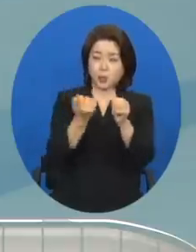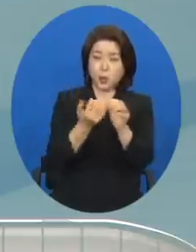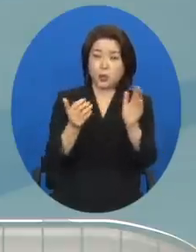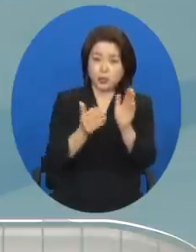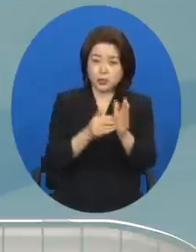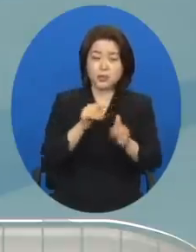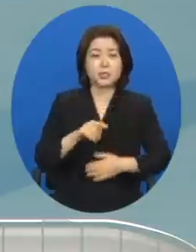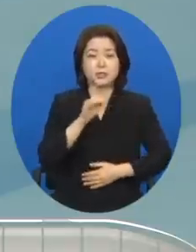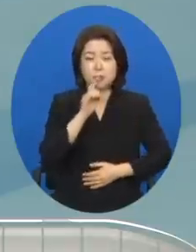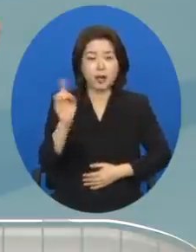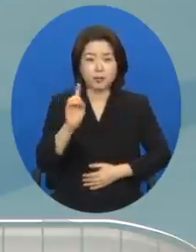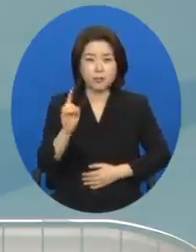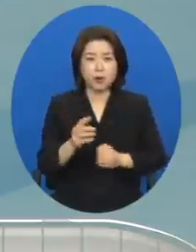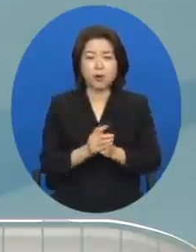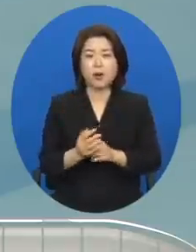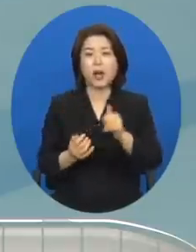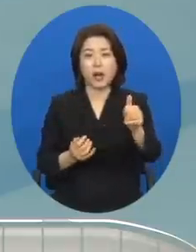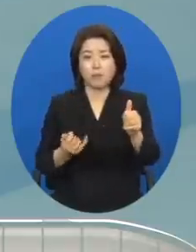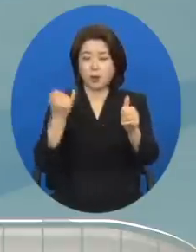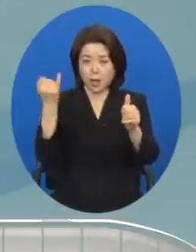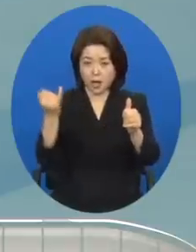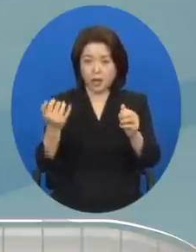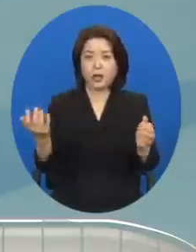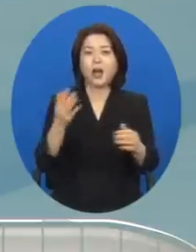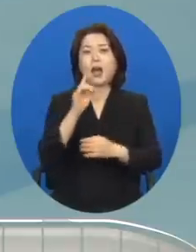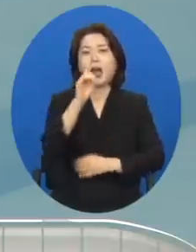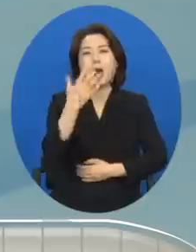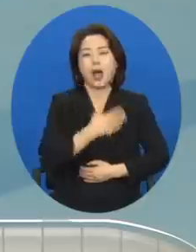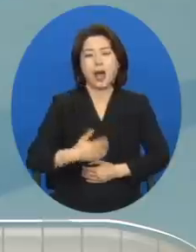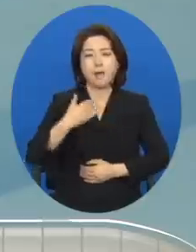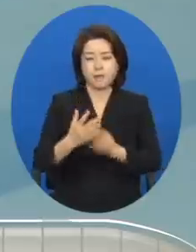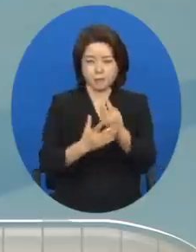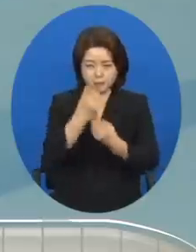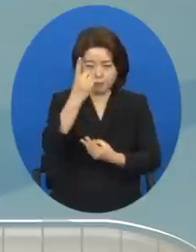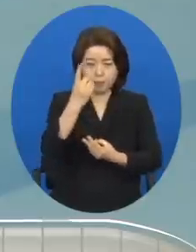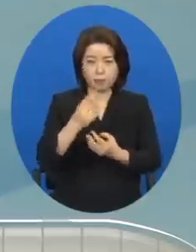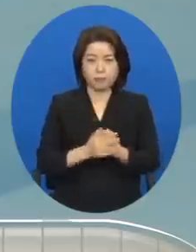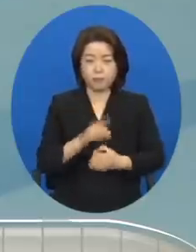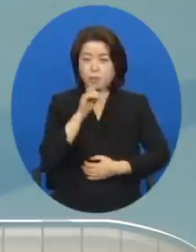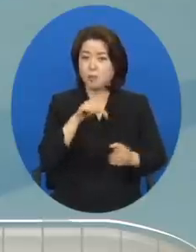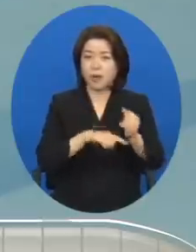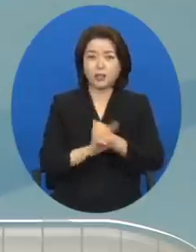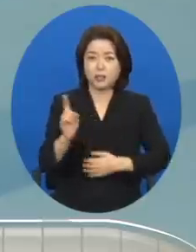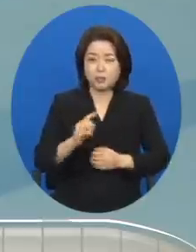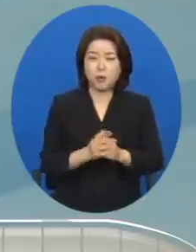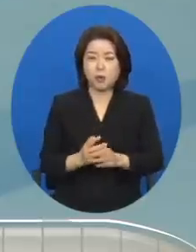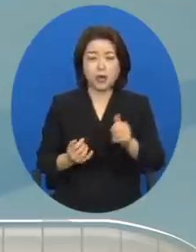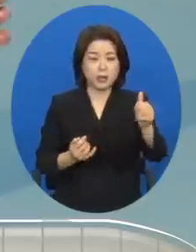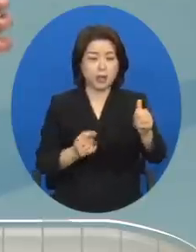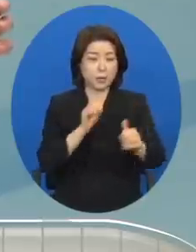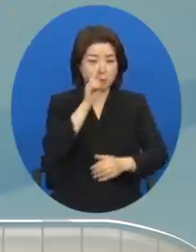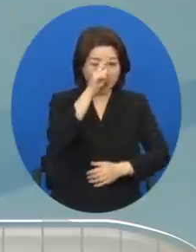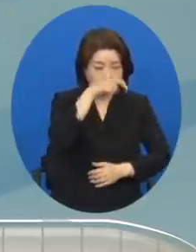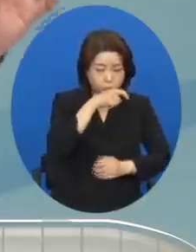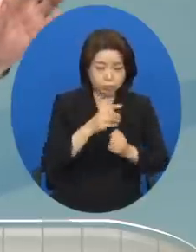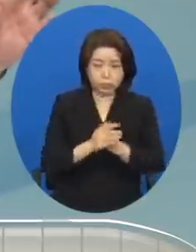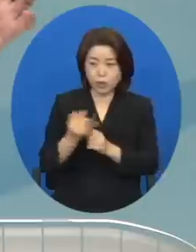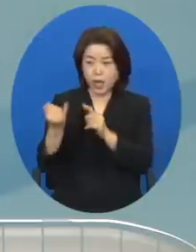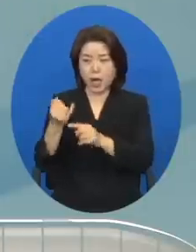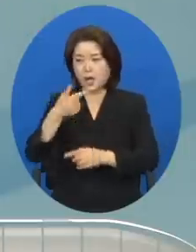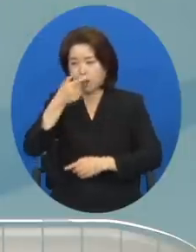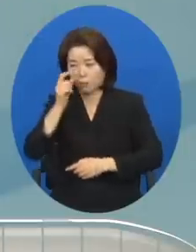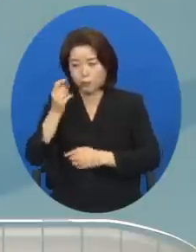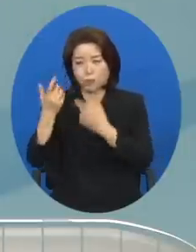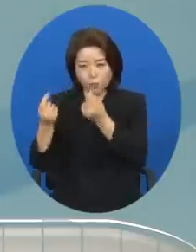말은 이제는 남편과 아내가 한 몸이라는 말인데 그 말은 무슨 말이에요? 남편의 허물이 아내의 허물이고 아내의